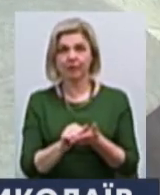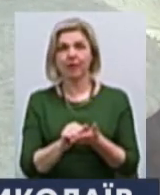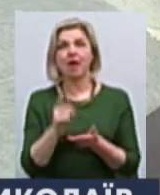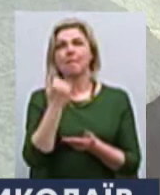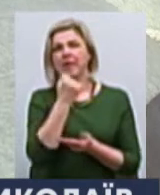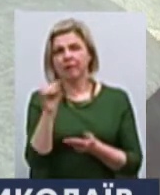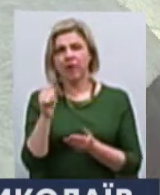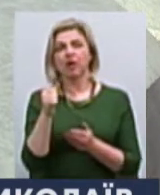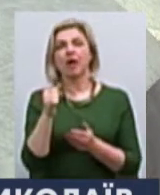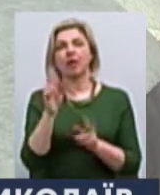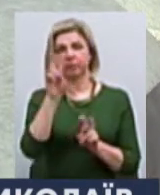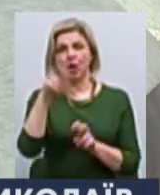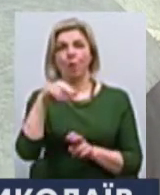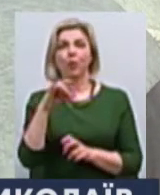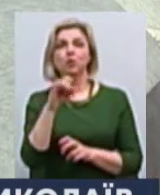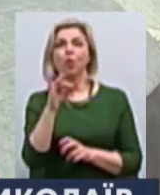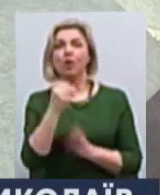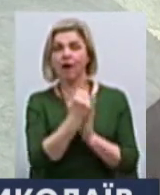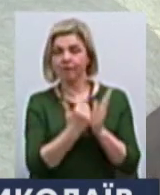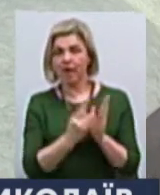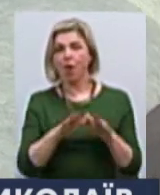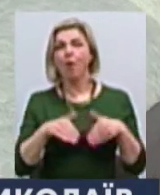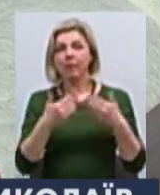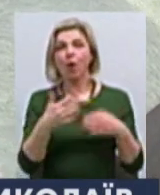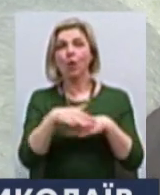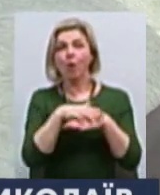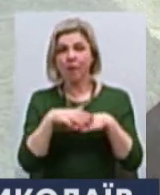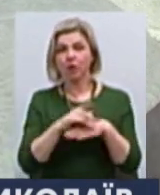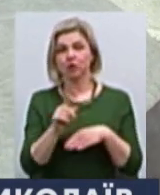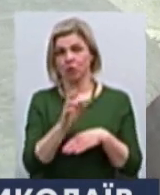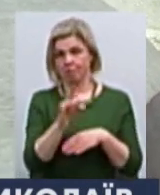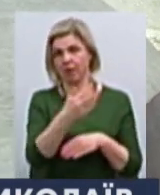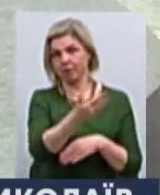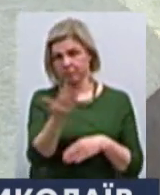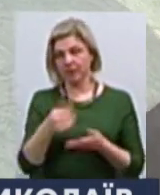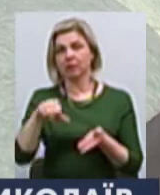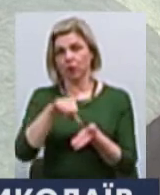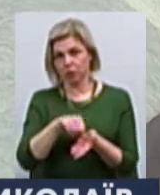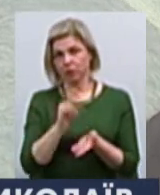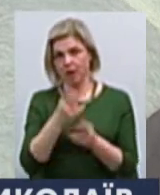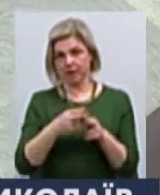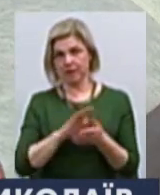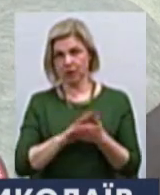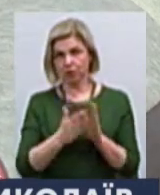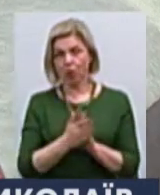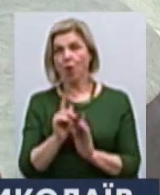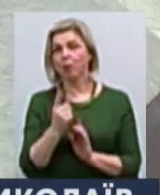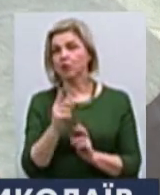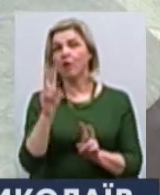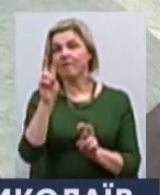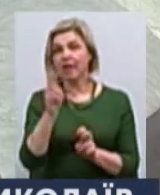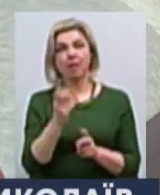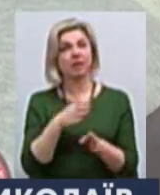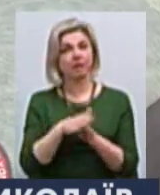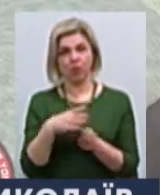переможців Прозора і звернувся до громади, щоб вони якось долучилися до цієї ситуації, чому підрядник не виконує